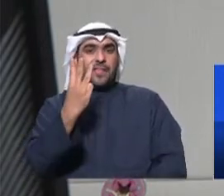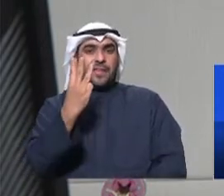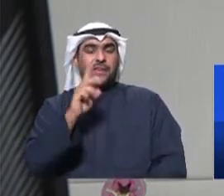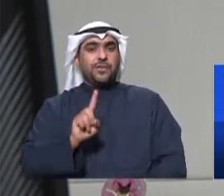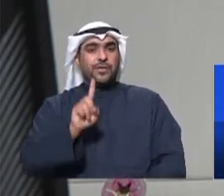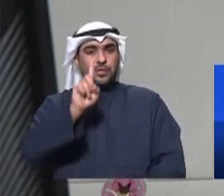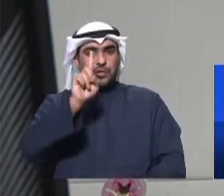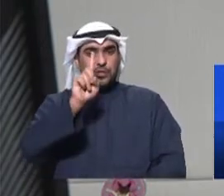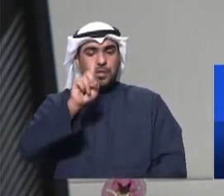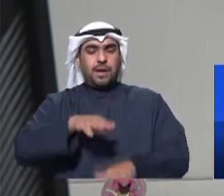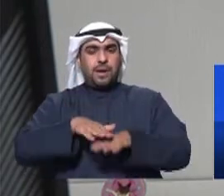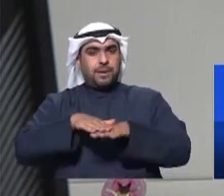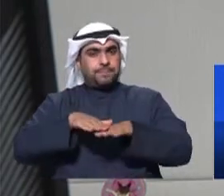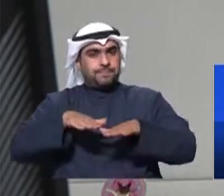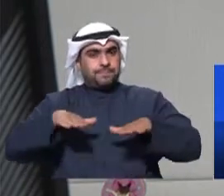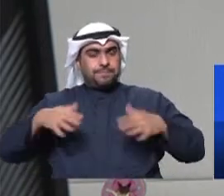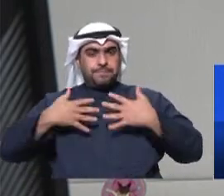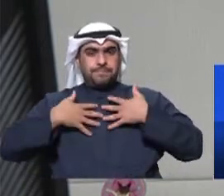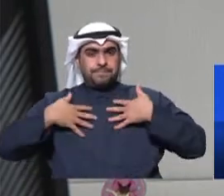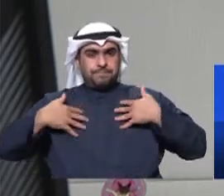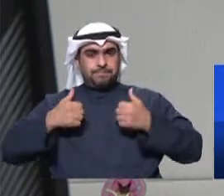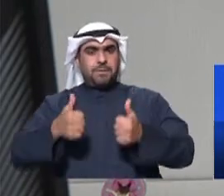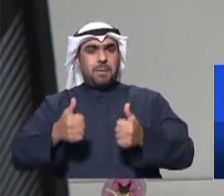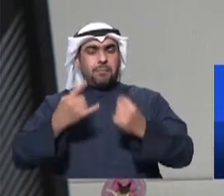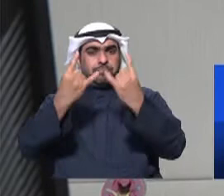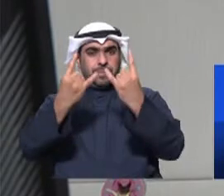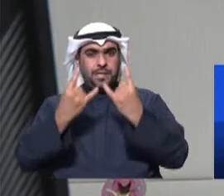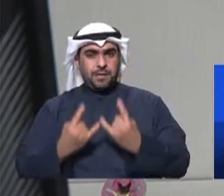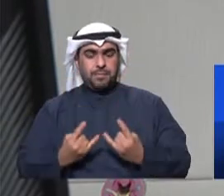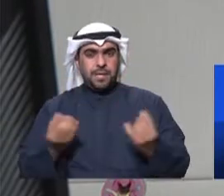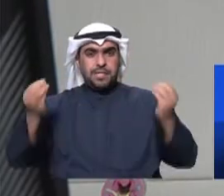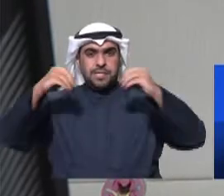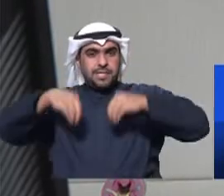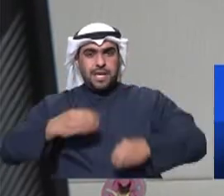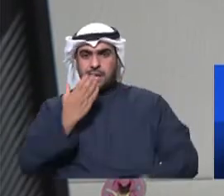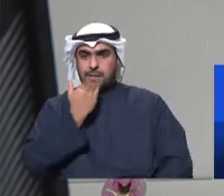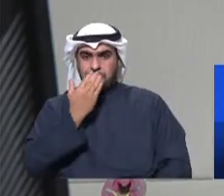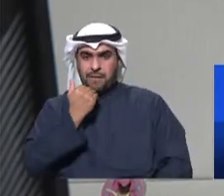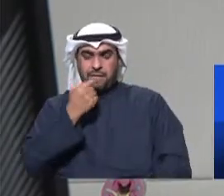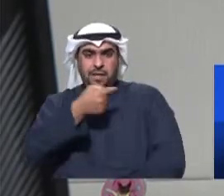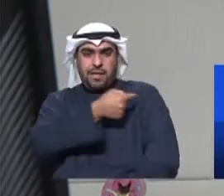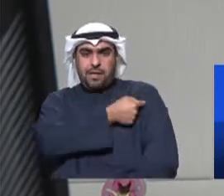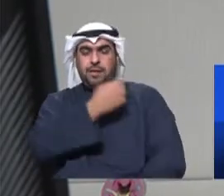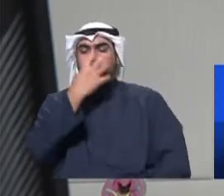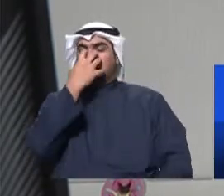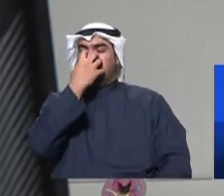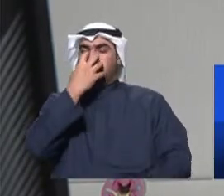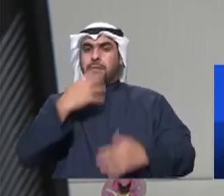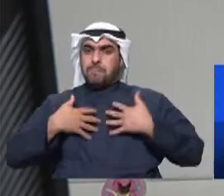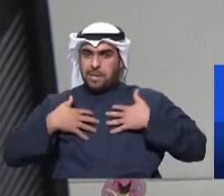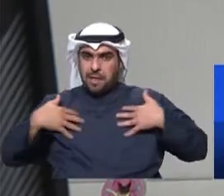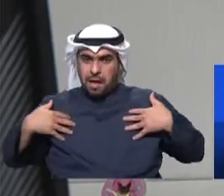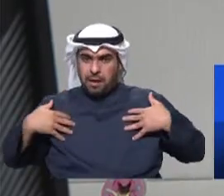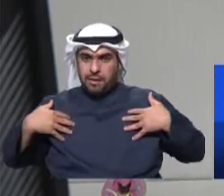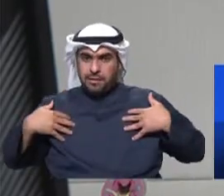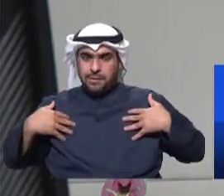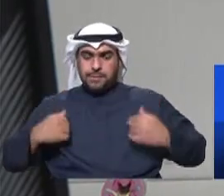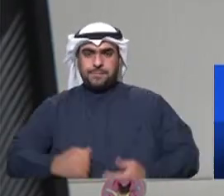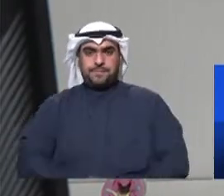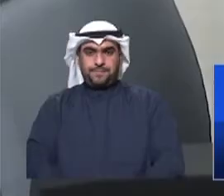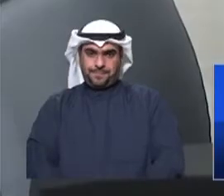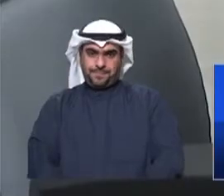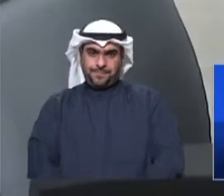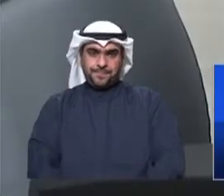حالة وضع استقرار في عدد الحالات، استقرار في وضع العناية المركزة والأجنحة بالنسبة للحالات